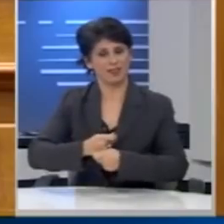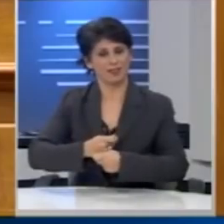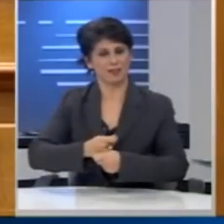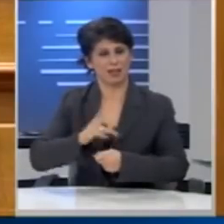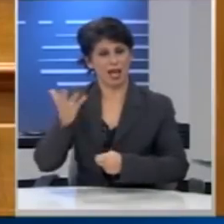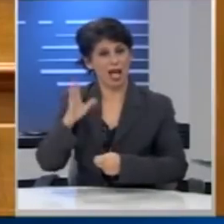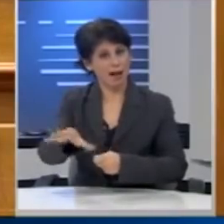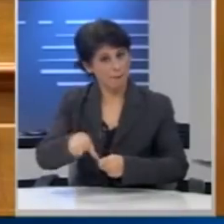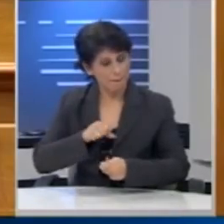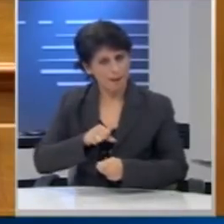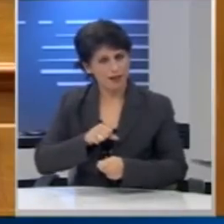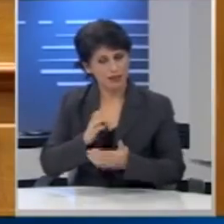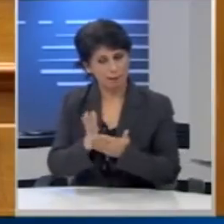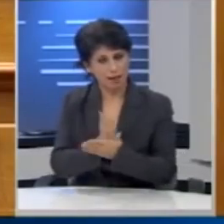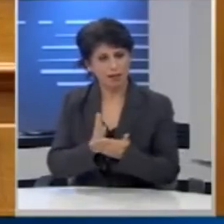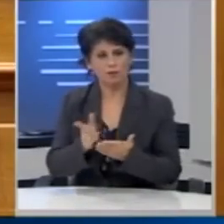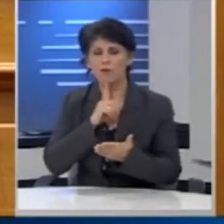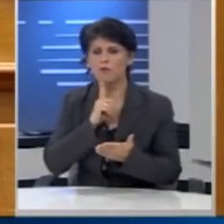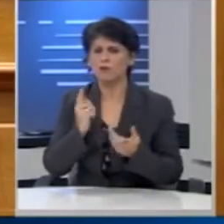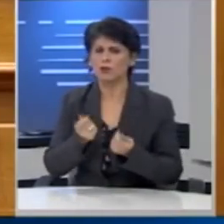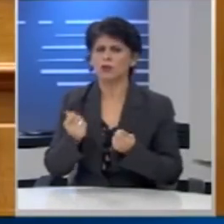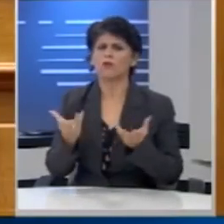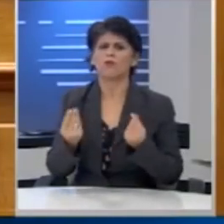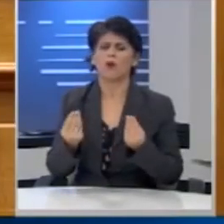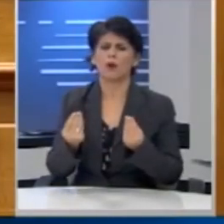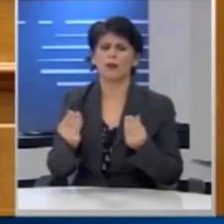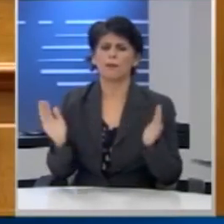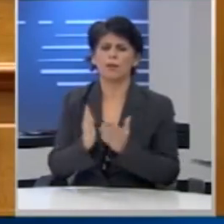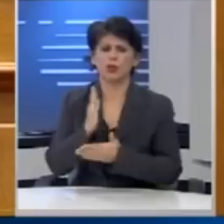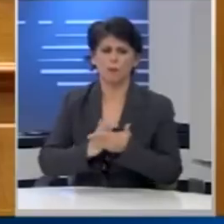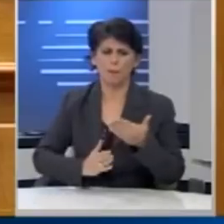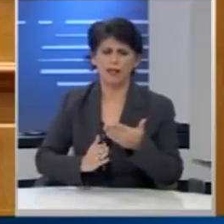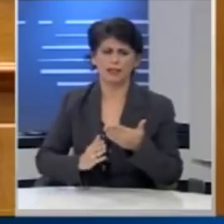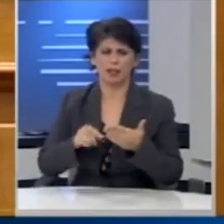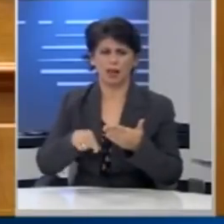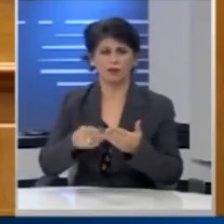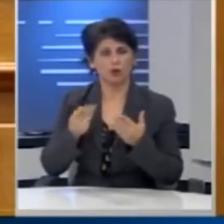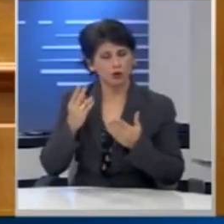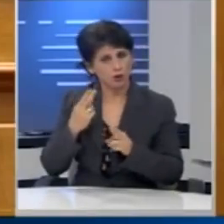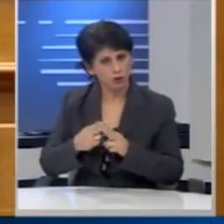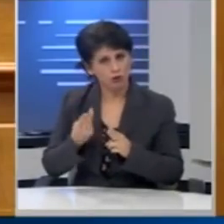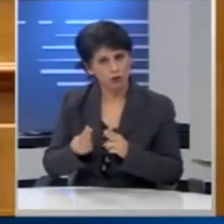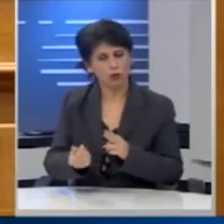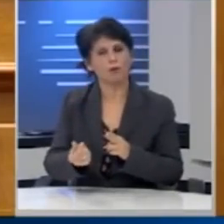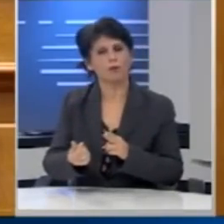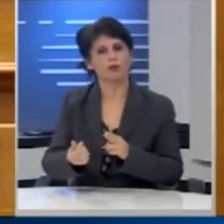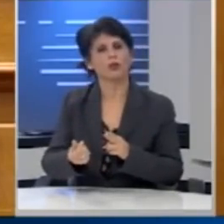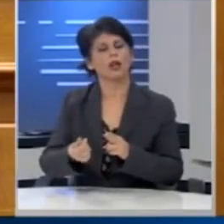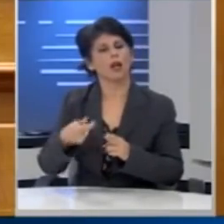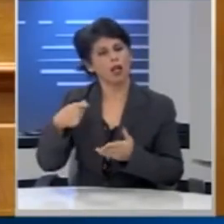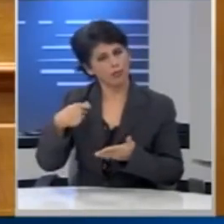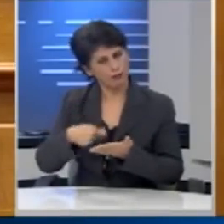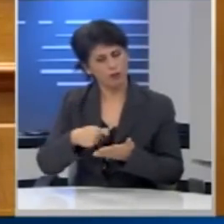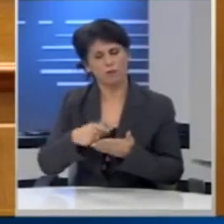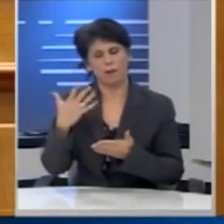αν τα πάρουν ως μερίσματα, όπως κάνουν πολύ μικρομεσαίοι επιχειρηματίες, γιατί αυτό είναι ο κύριος τρόπος αμοιβής τους, ναι, θα φορολογηθούν με 5%, όχι